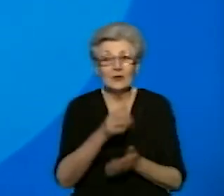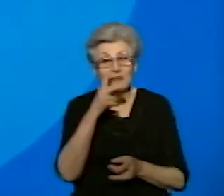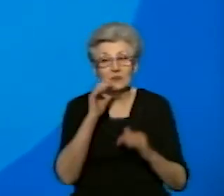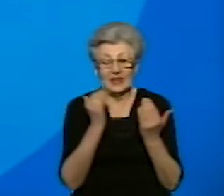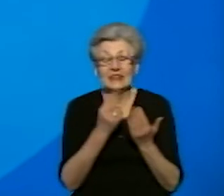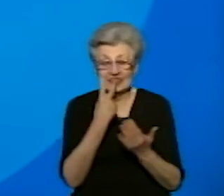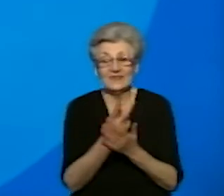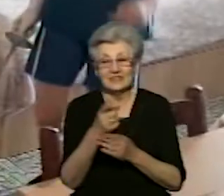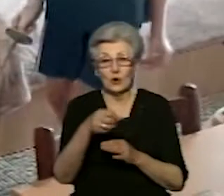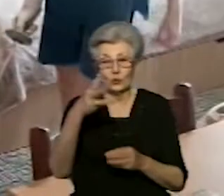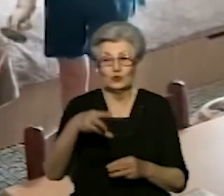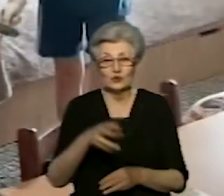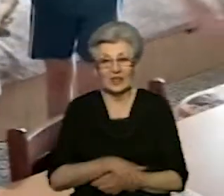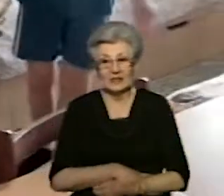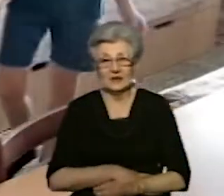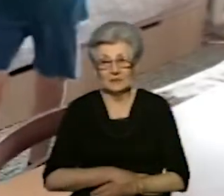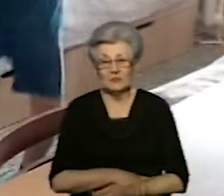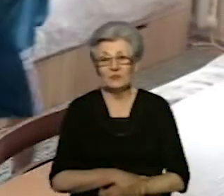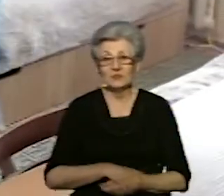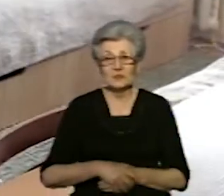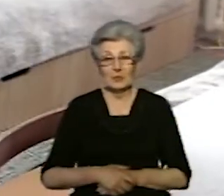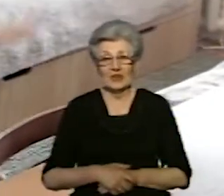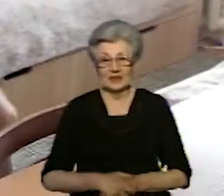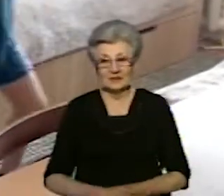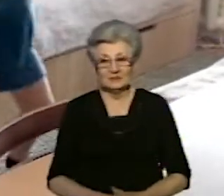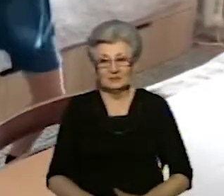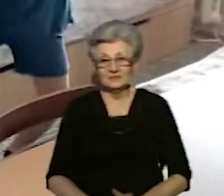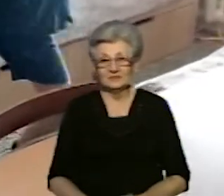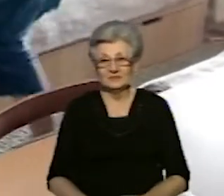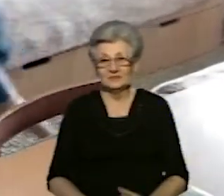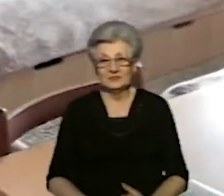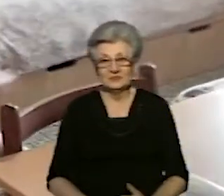у сюжеті. Потім я роблю випад.